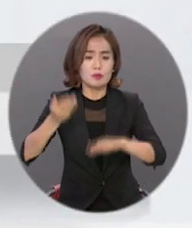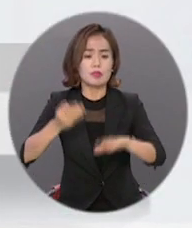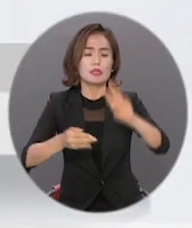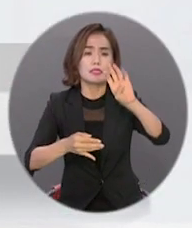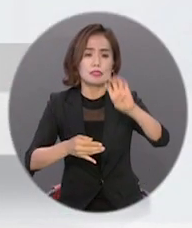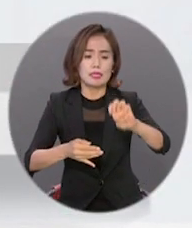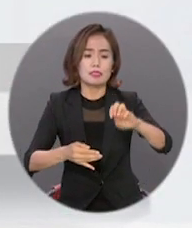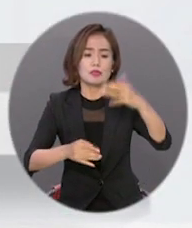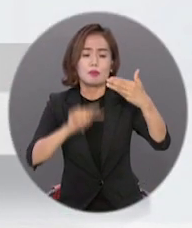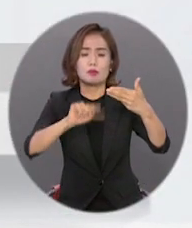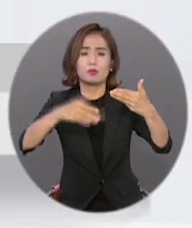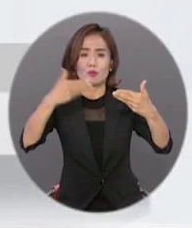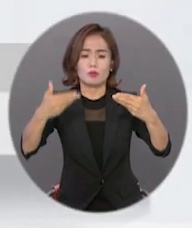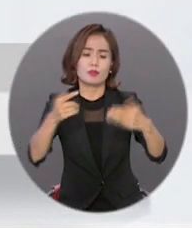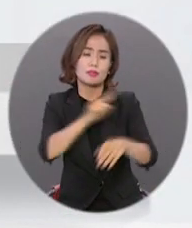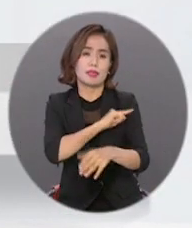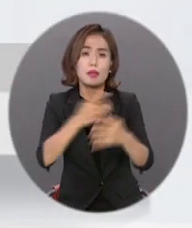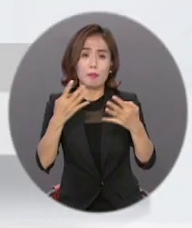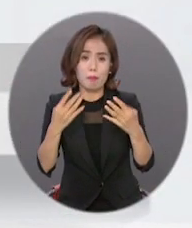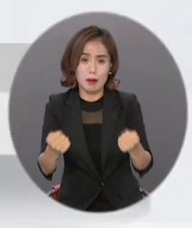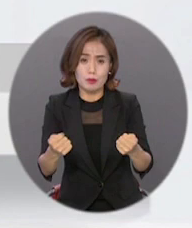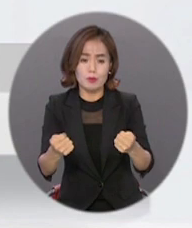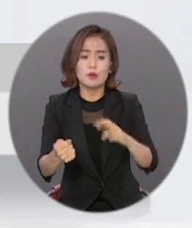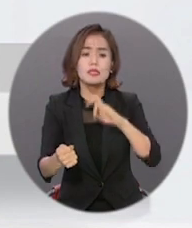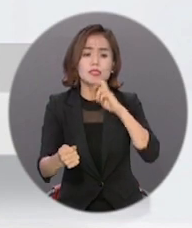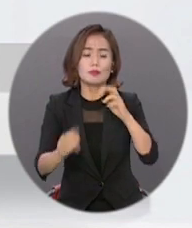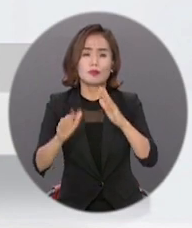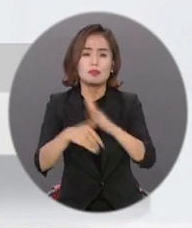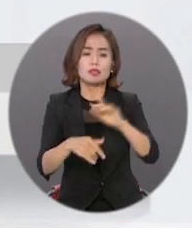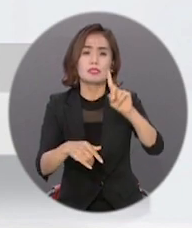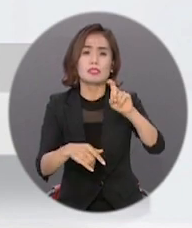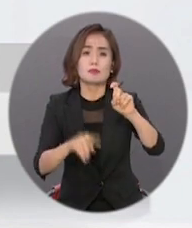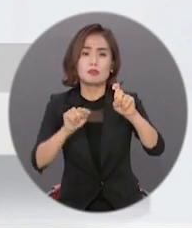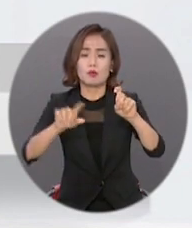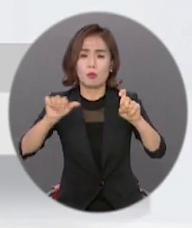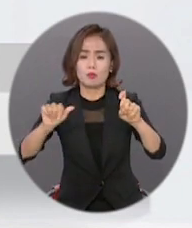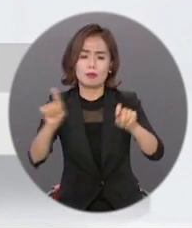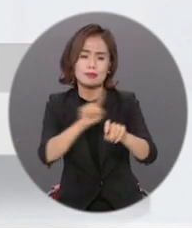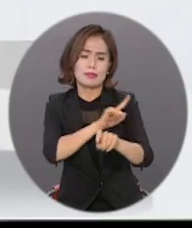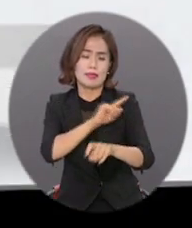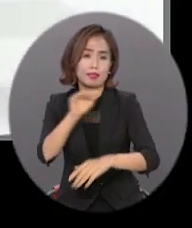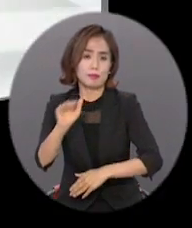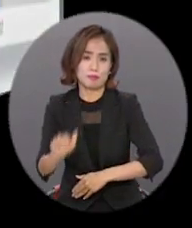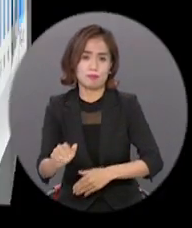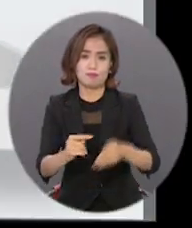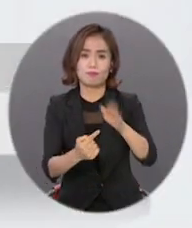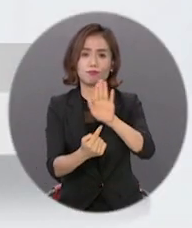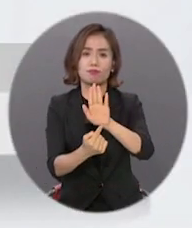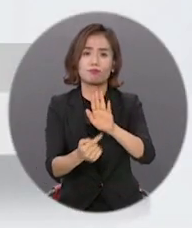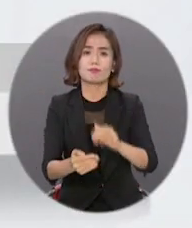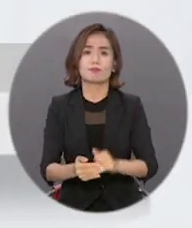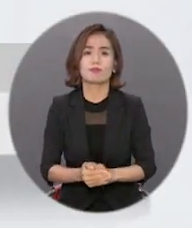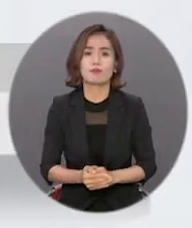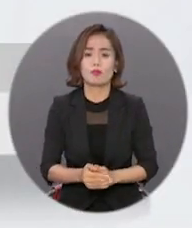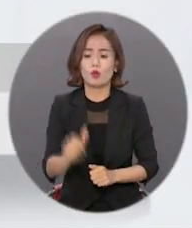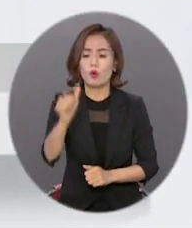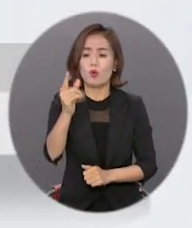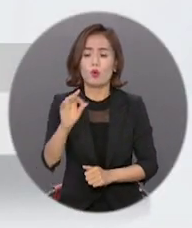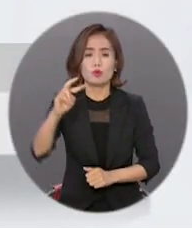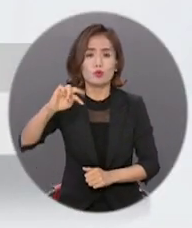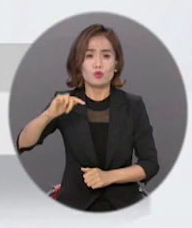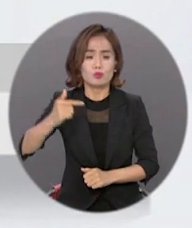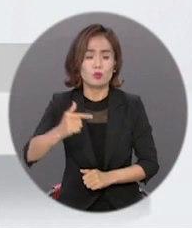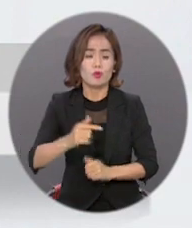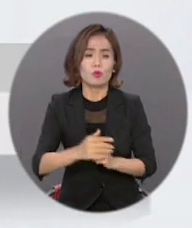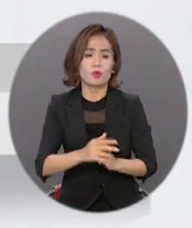48.9% 로 가장 높았고 20대에서 칩 1.5% 로 가장 낮았습니다 홍준표 후보는